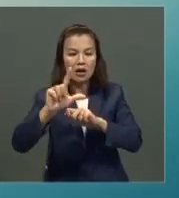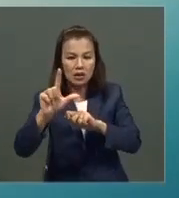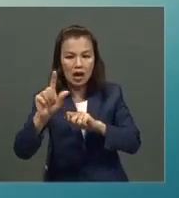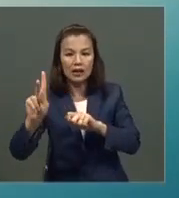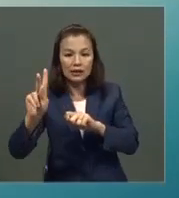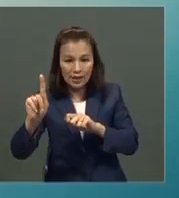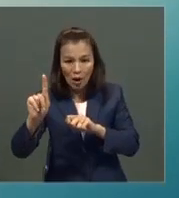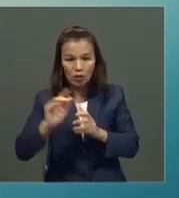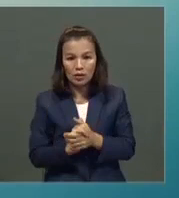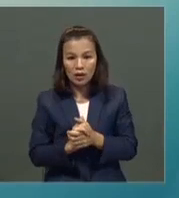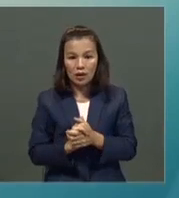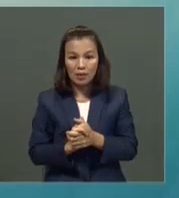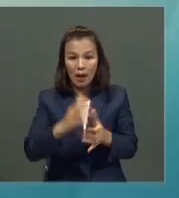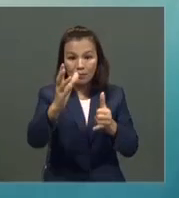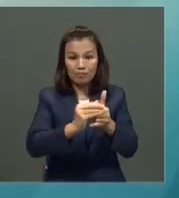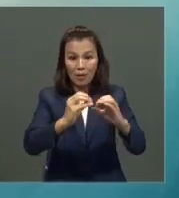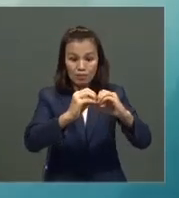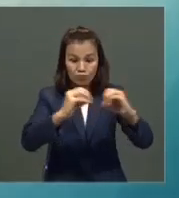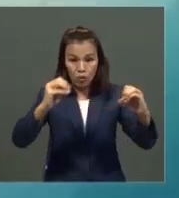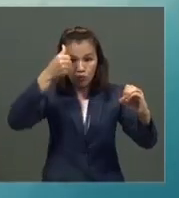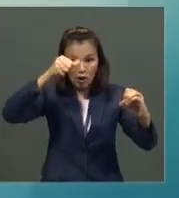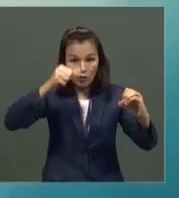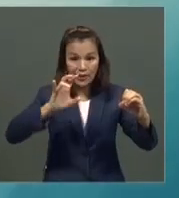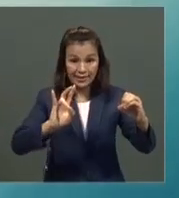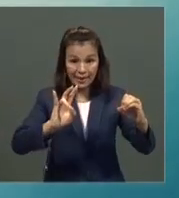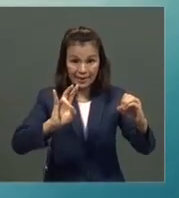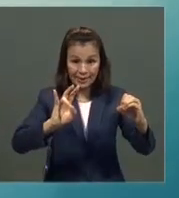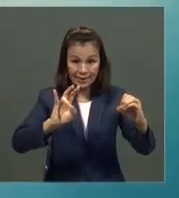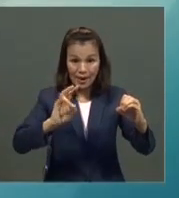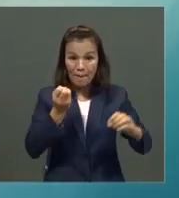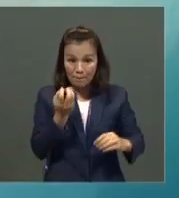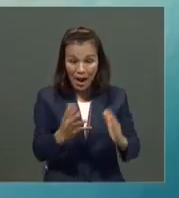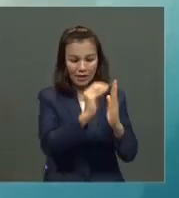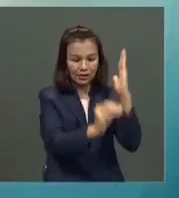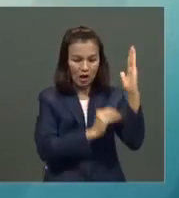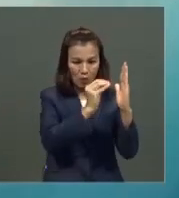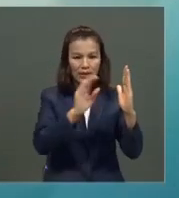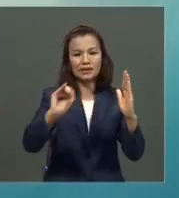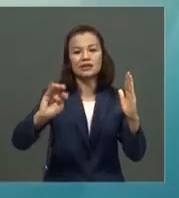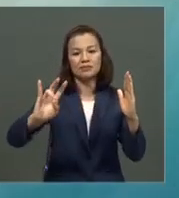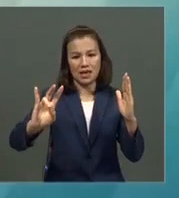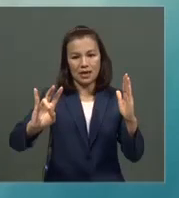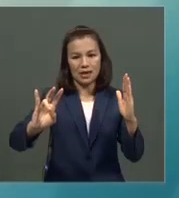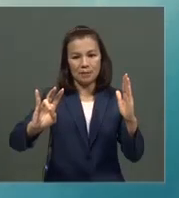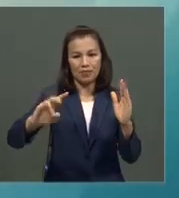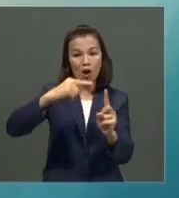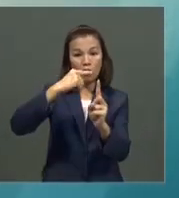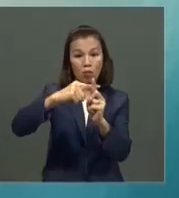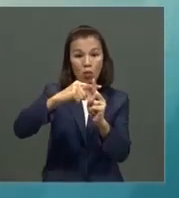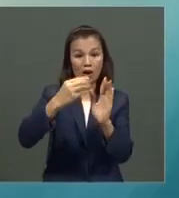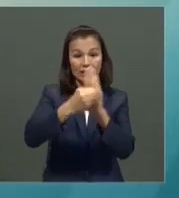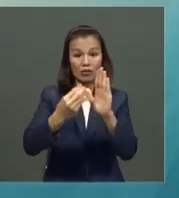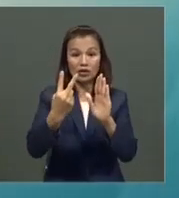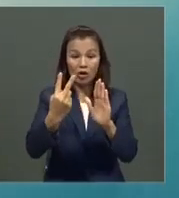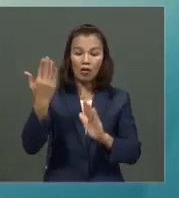อนนี้จังหวัดที่ไม่มีผู้ติดเชื้อติดต่อกันเกิน7วันที่ผ่านมานี่มากถึง47จังหวัดแล้วนะคะซึ่งบวกอีก2จังหวัดจ